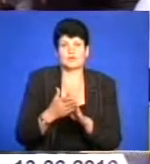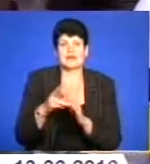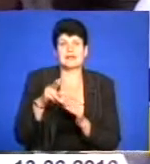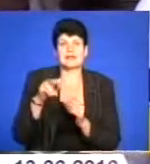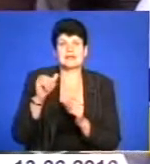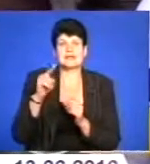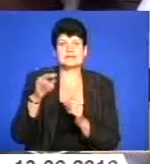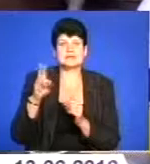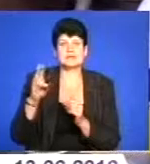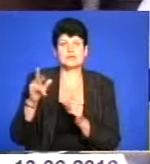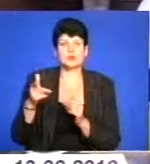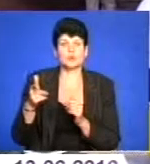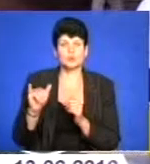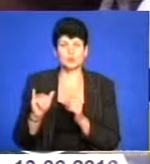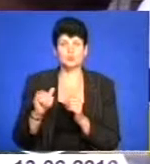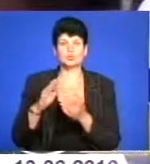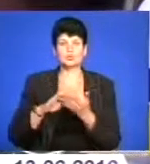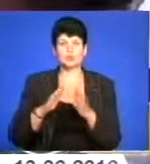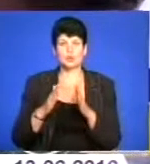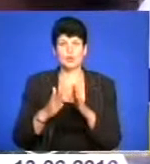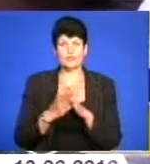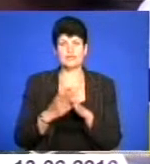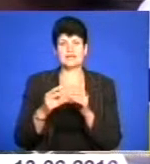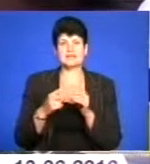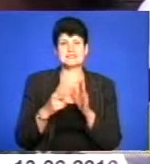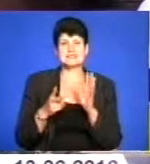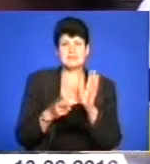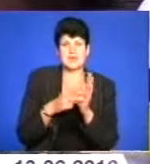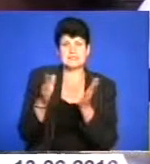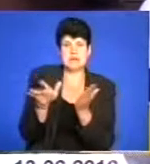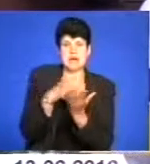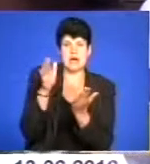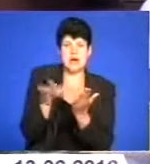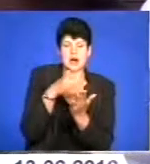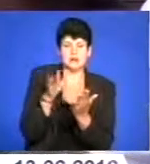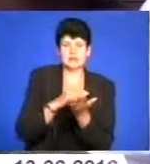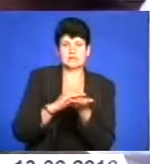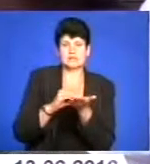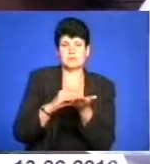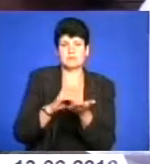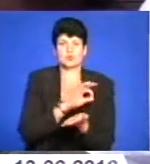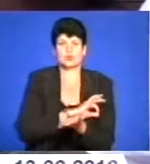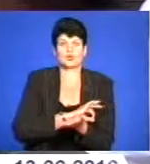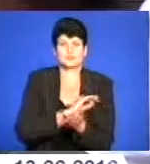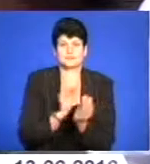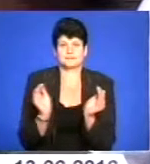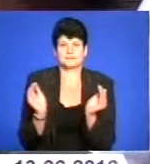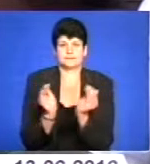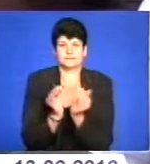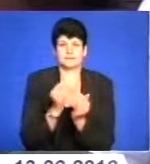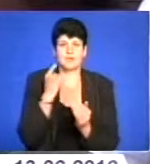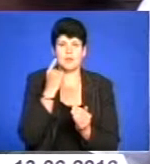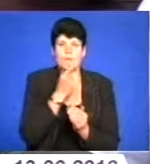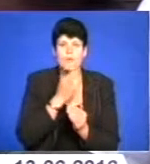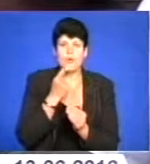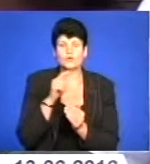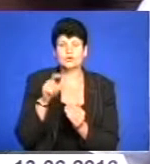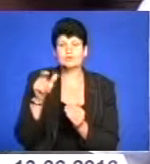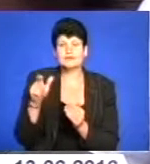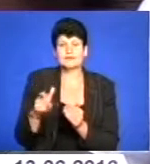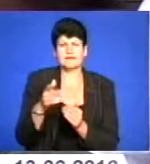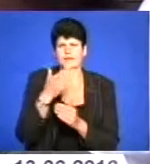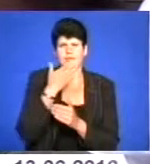клієнта. Таким чином, каже Сергій Гончарук, людину підводили до підписання угоди фінансового лізингу. Людей підводили до укладення договору